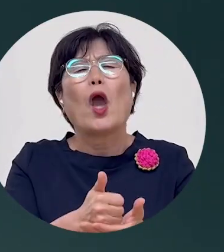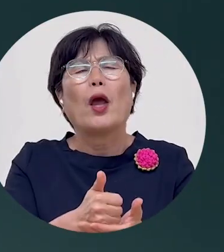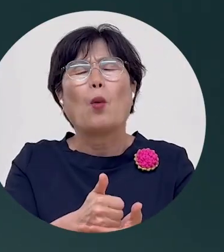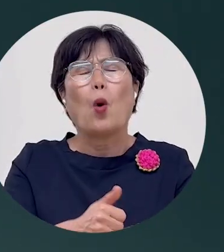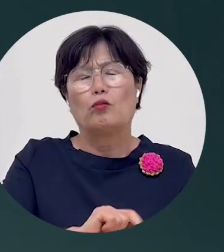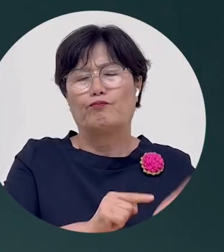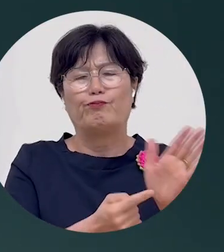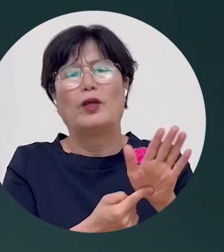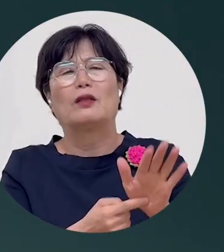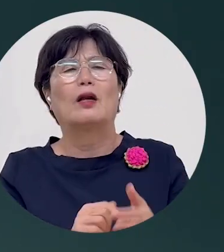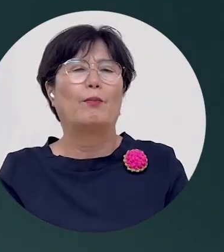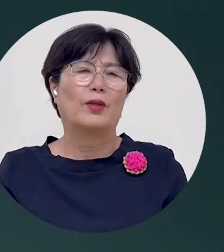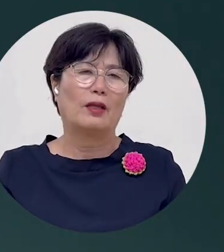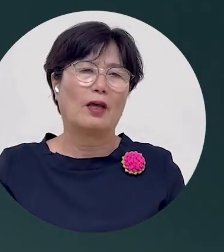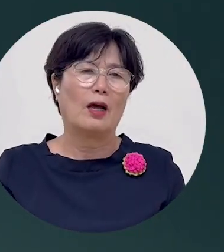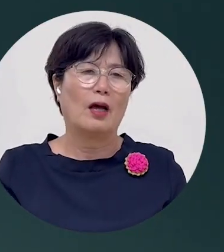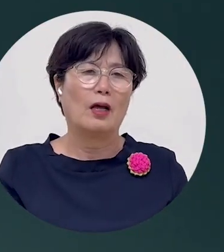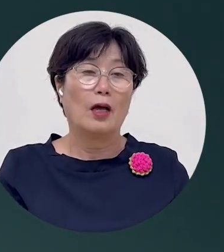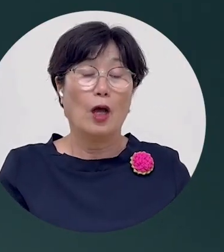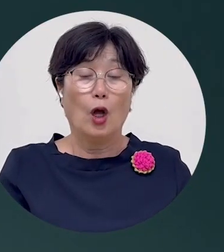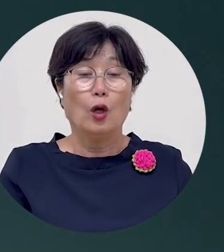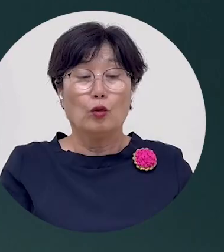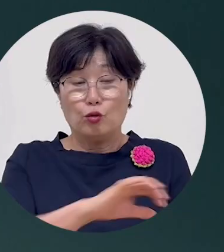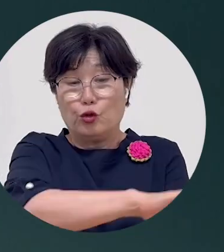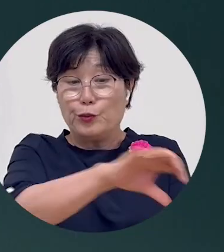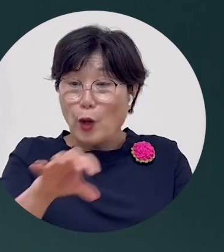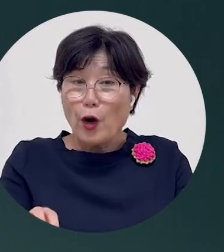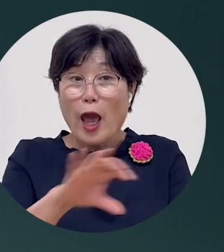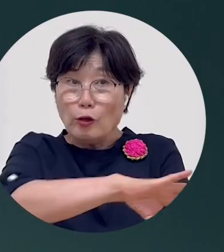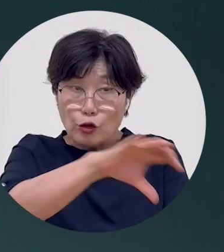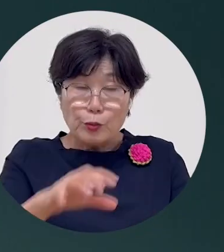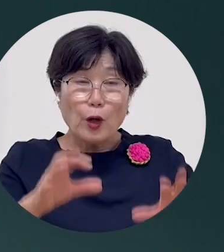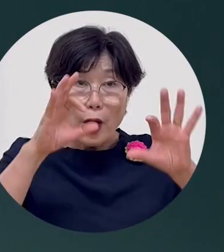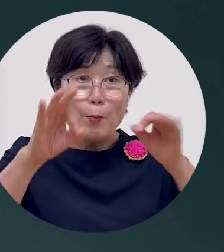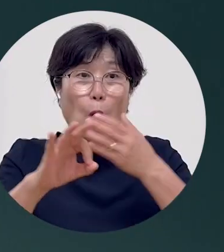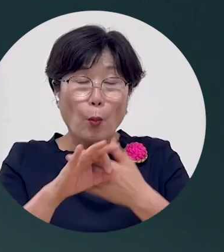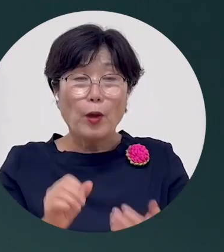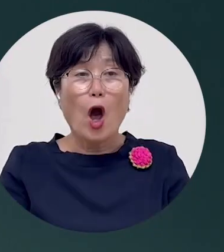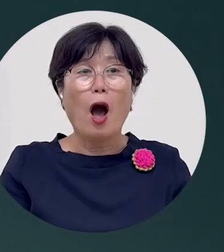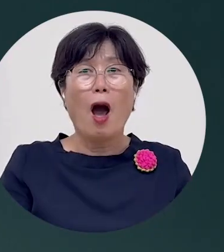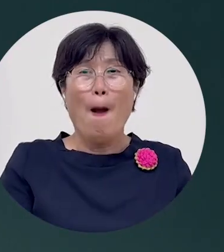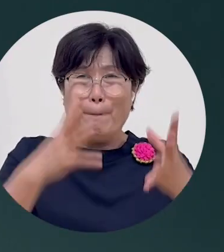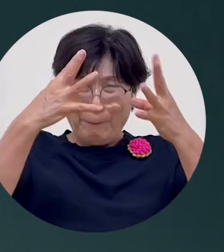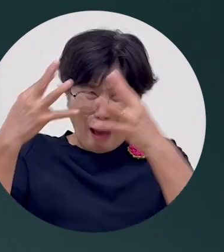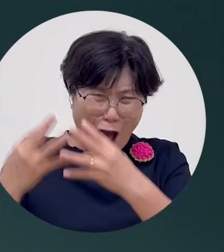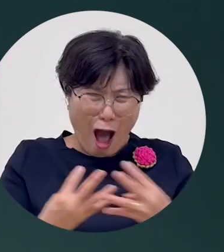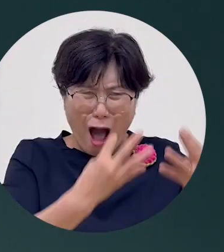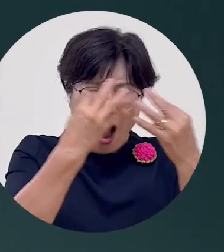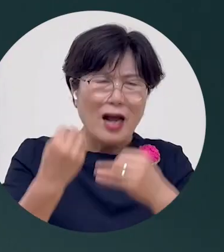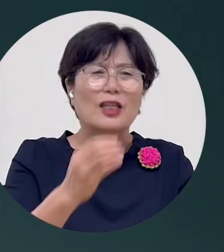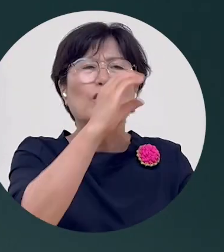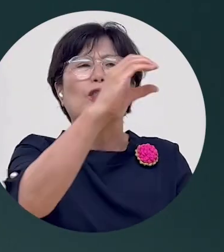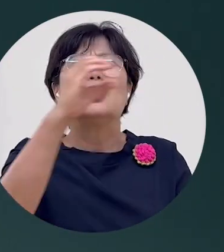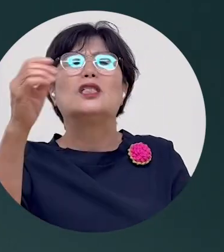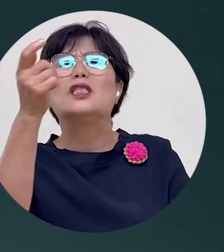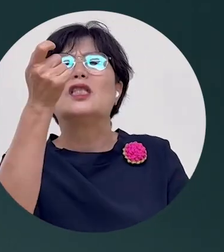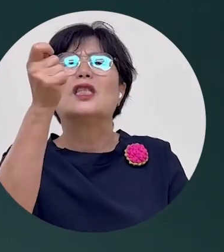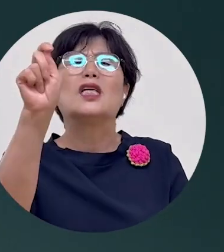행위로 간주됩니다. 그런데 주변에 보면 수많은 CCTV